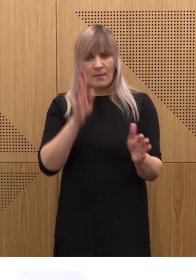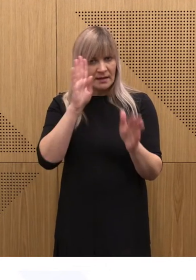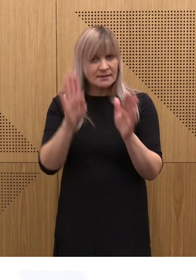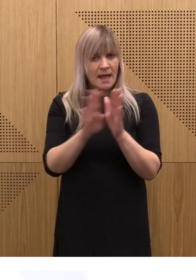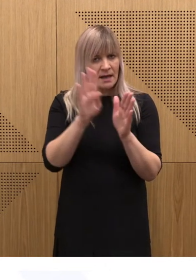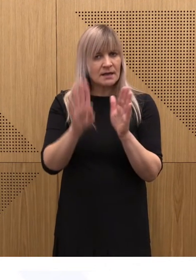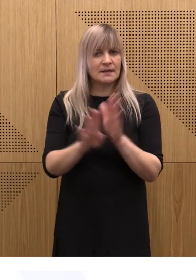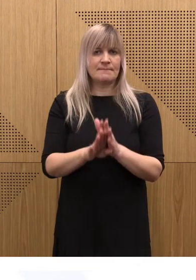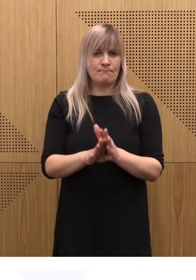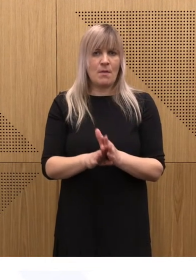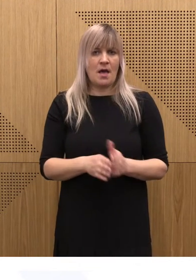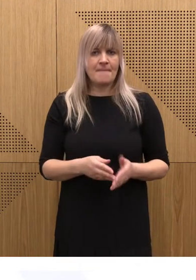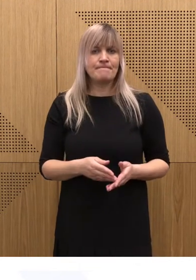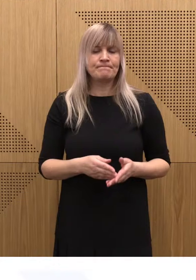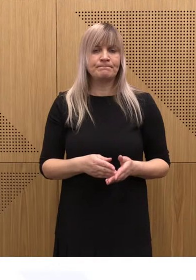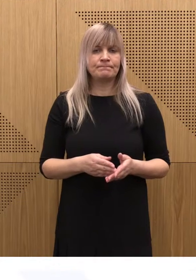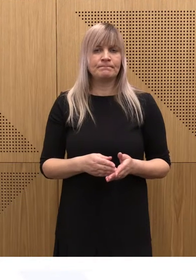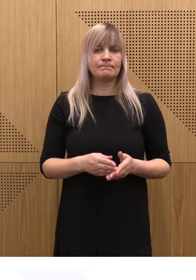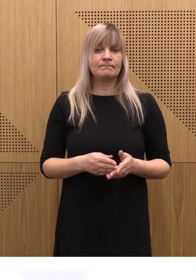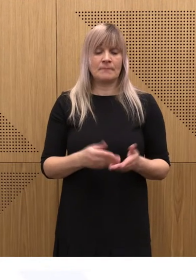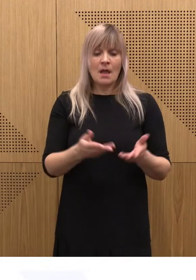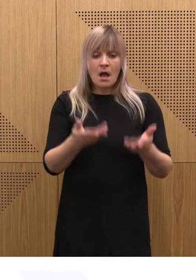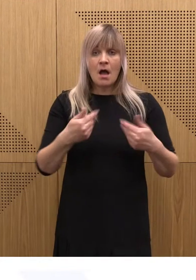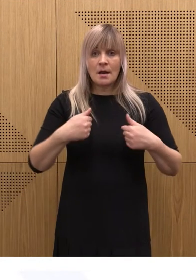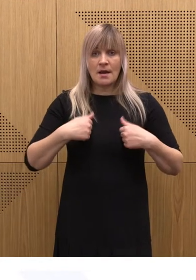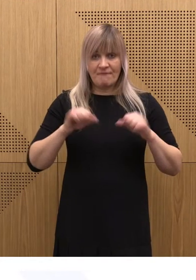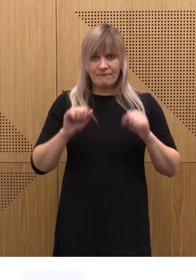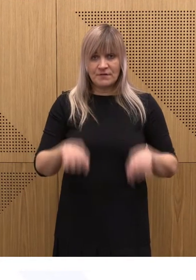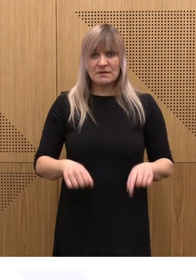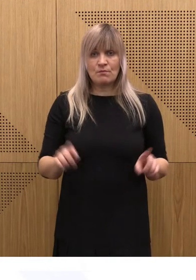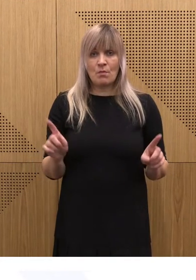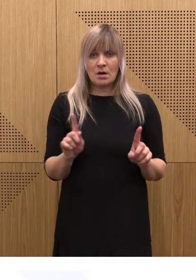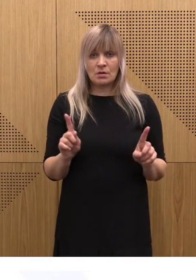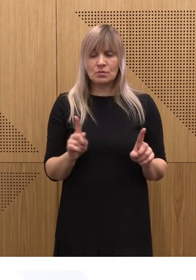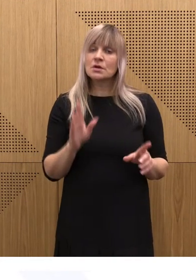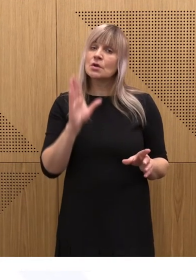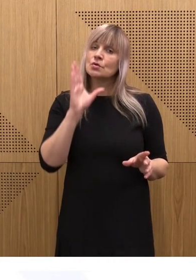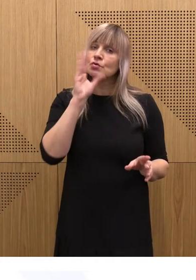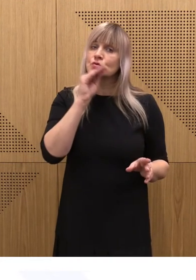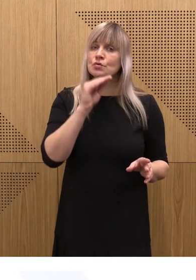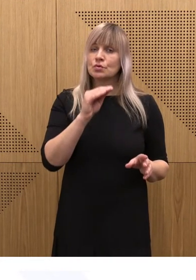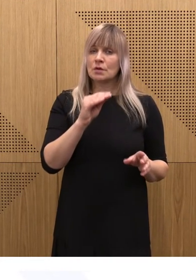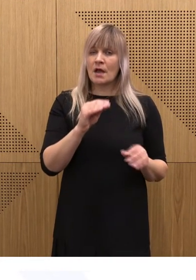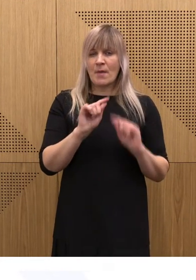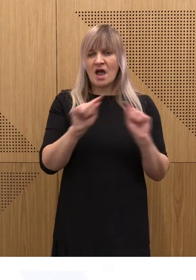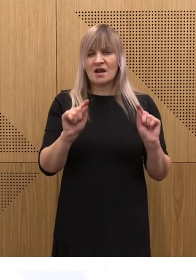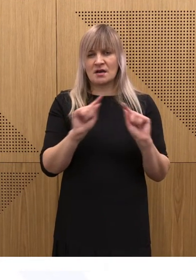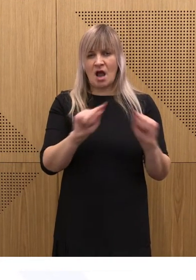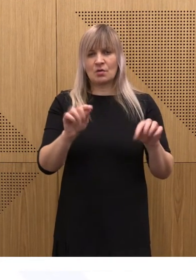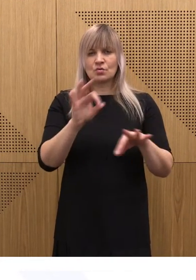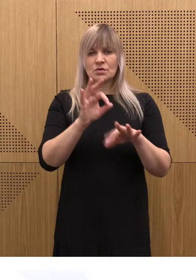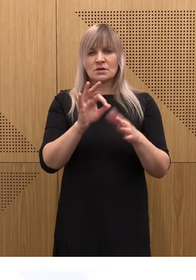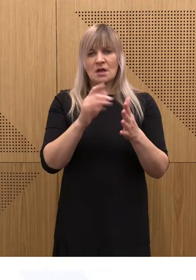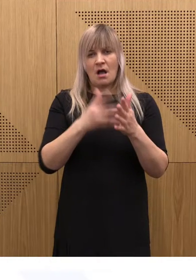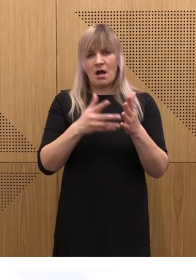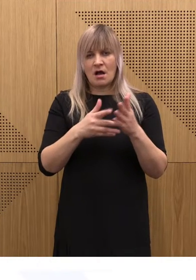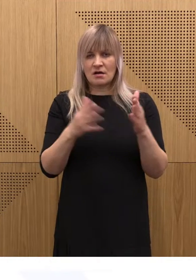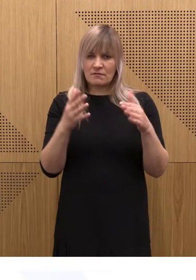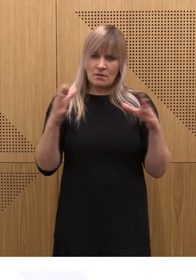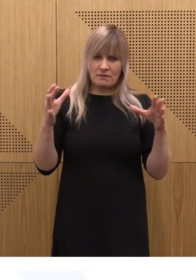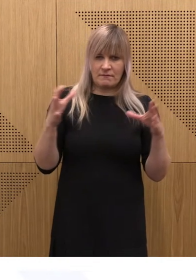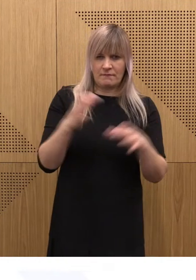neid ja see annab ka selle võimaluse, et me suudaksime selle R-nulli alla lähinädalatel